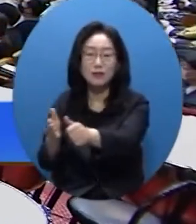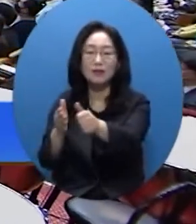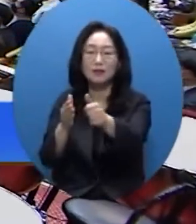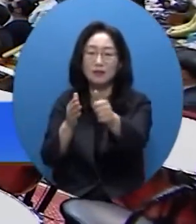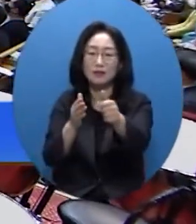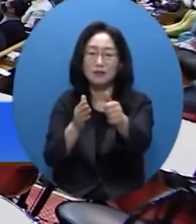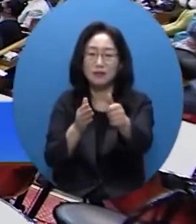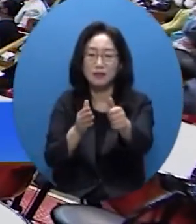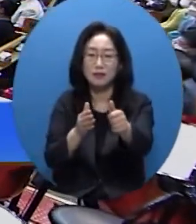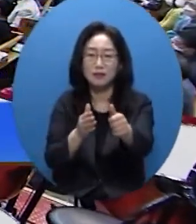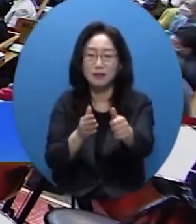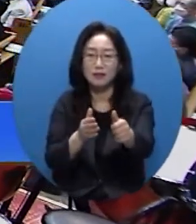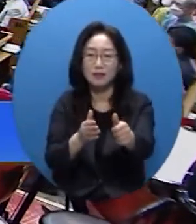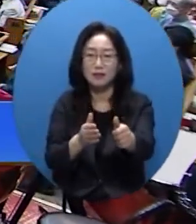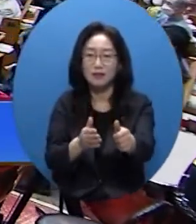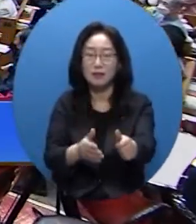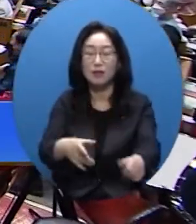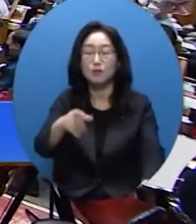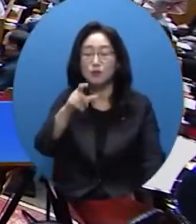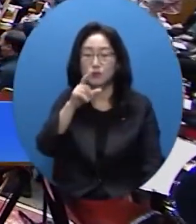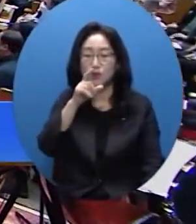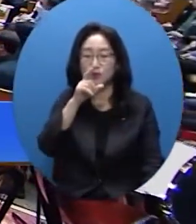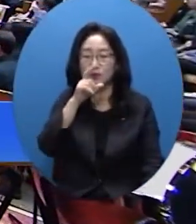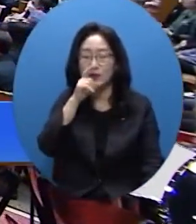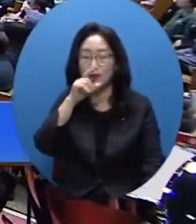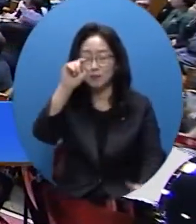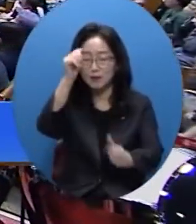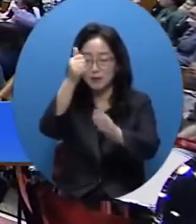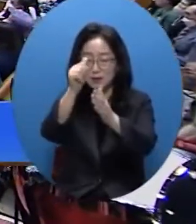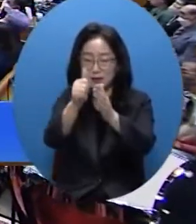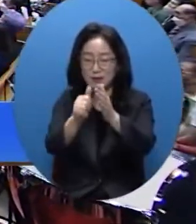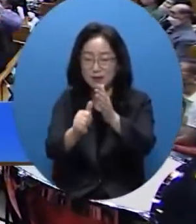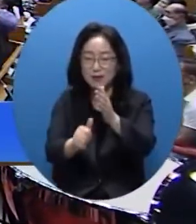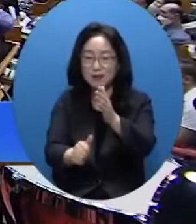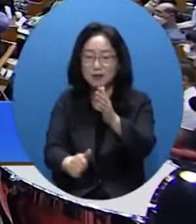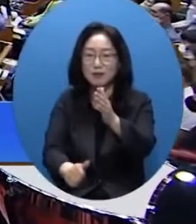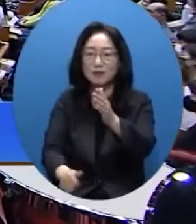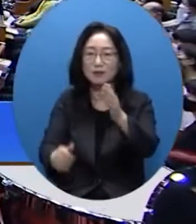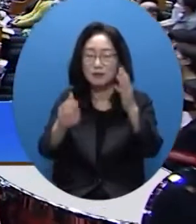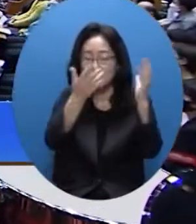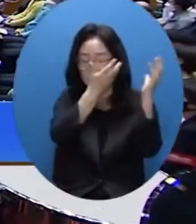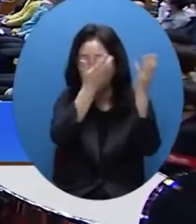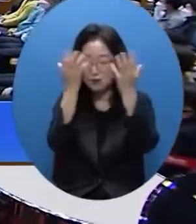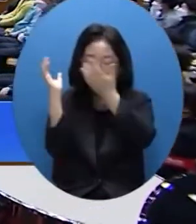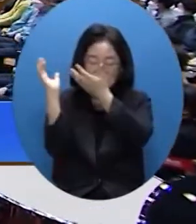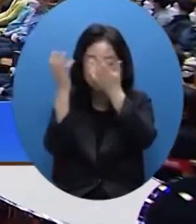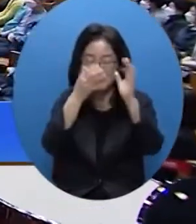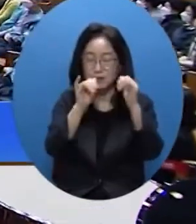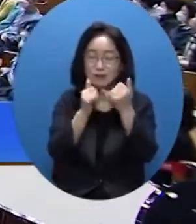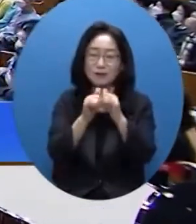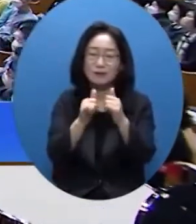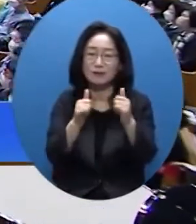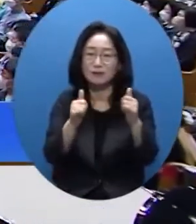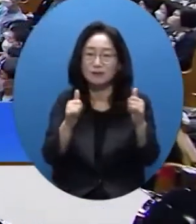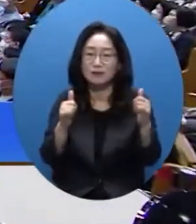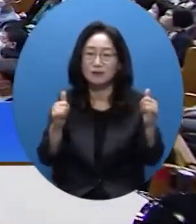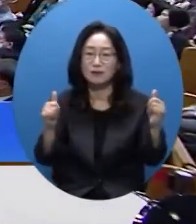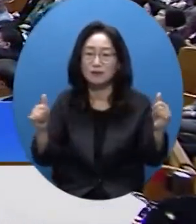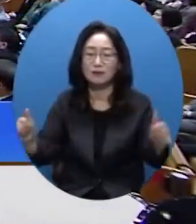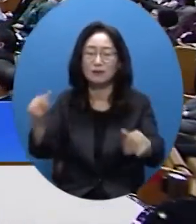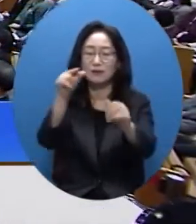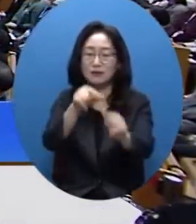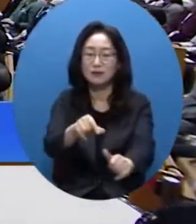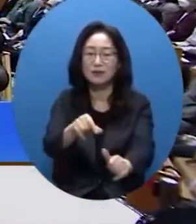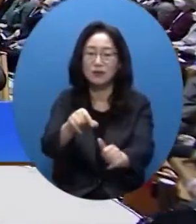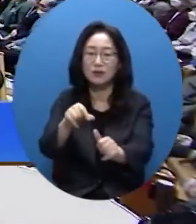well a e 오래 떠 아 좀 해외는 1